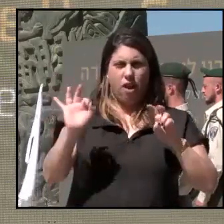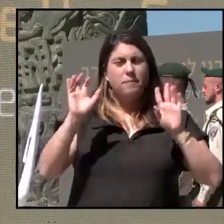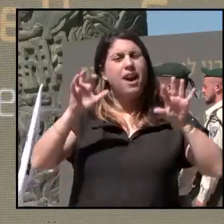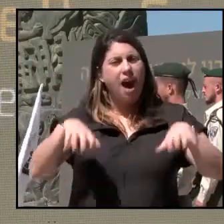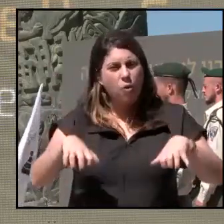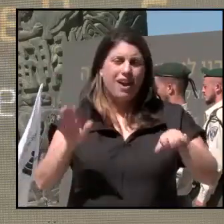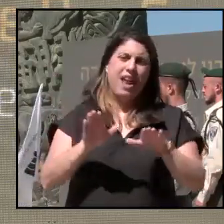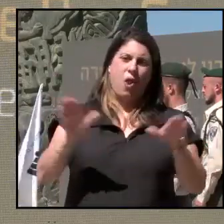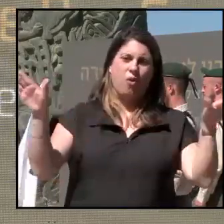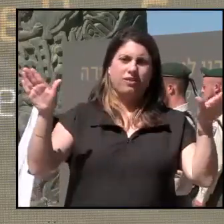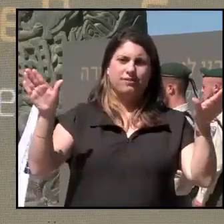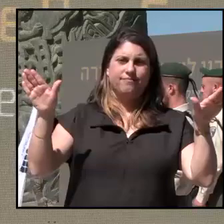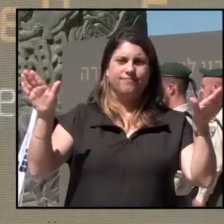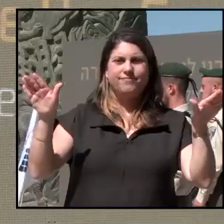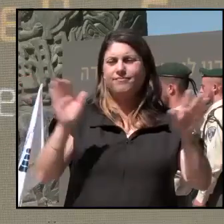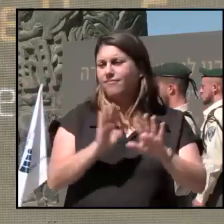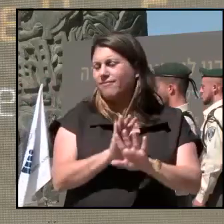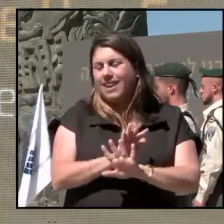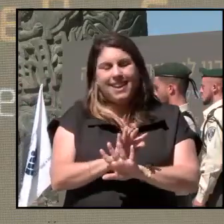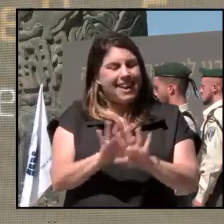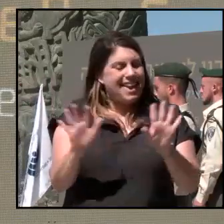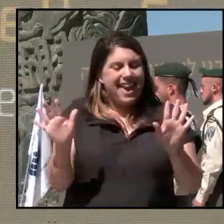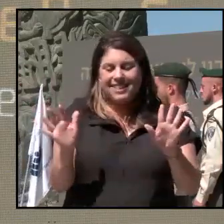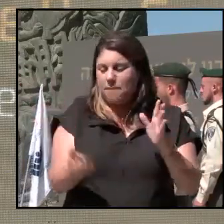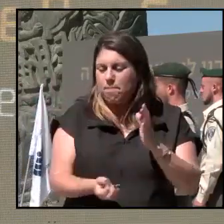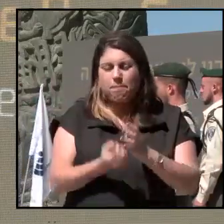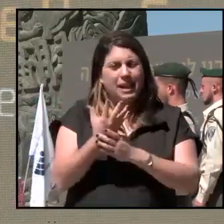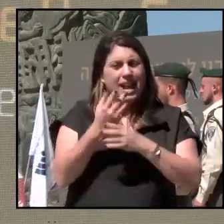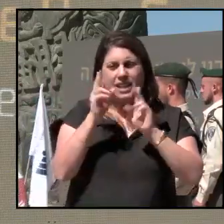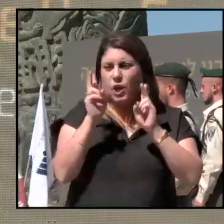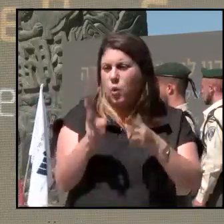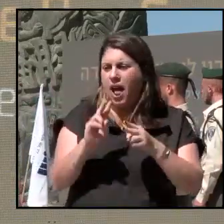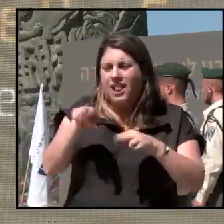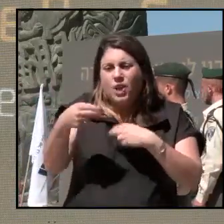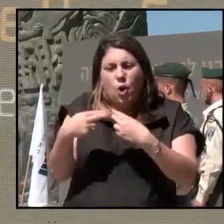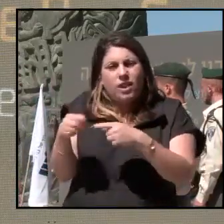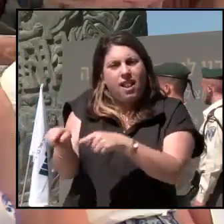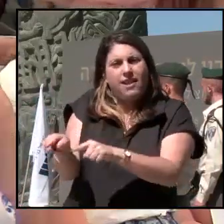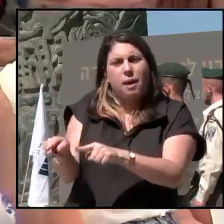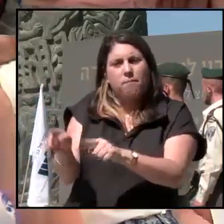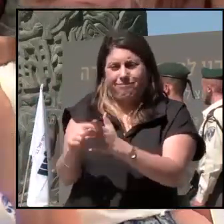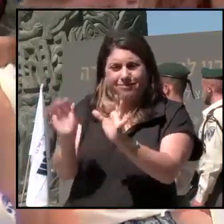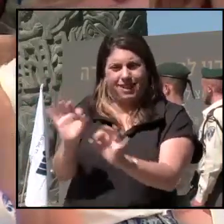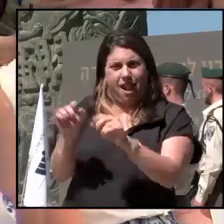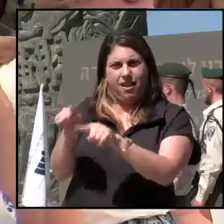הרוגי לוד, אין כל בריאה יכולה לעמוד במחיצתם.